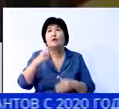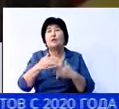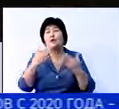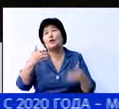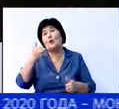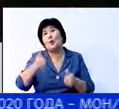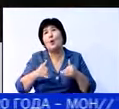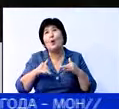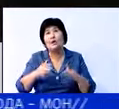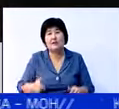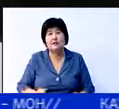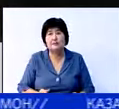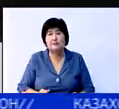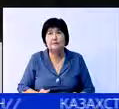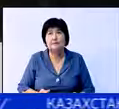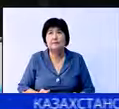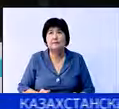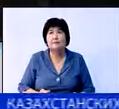международных конкурсов.